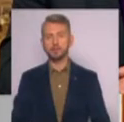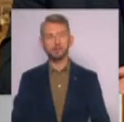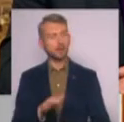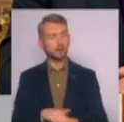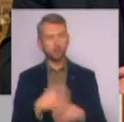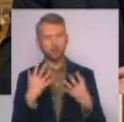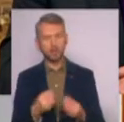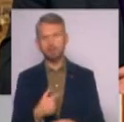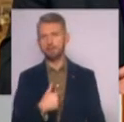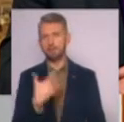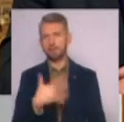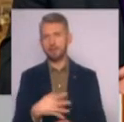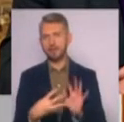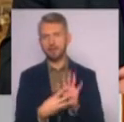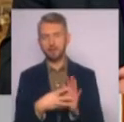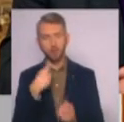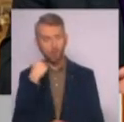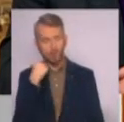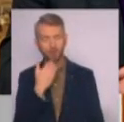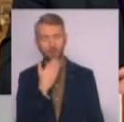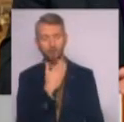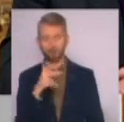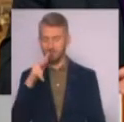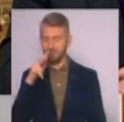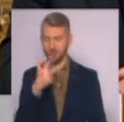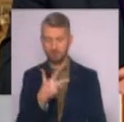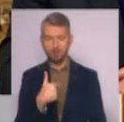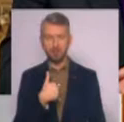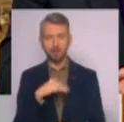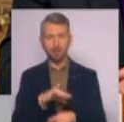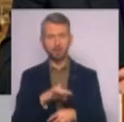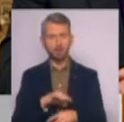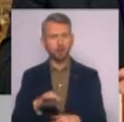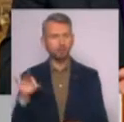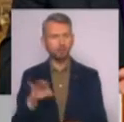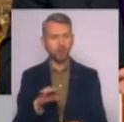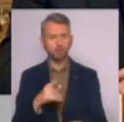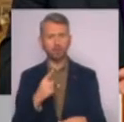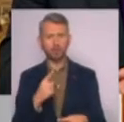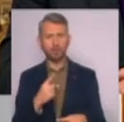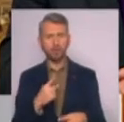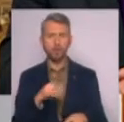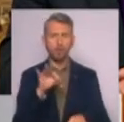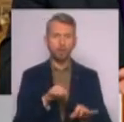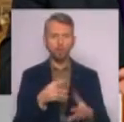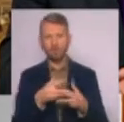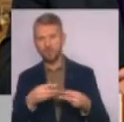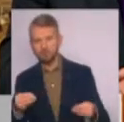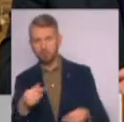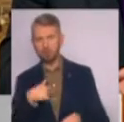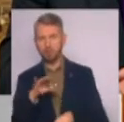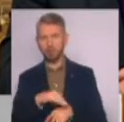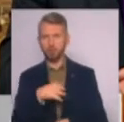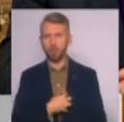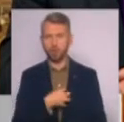Добрий день, мені 59 років, останні 3 роки я хворію часто осінь, весною бронхітами. В цьому році